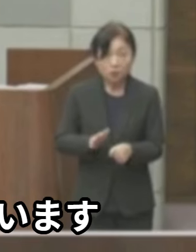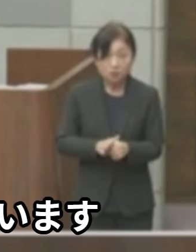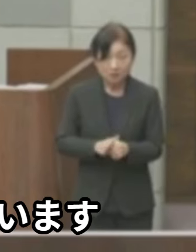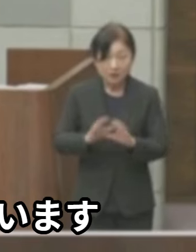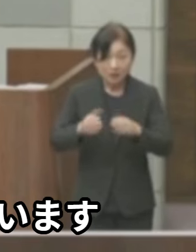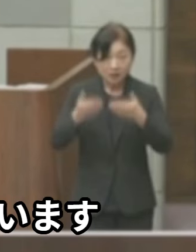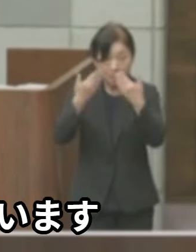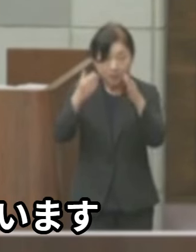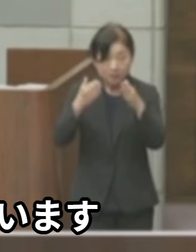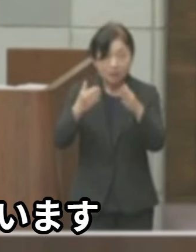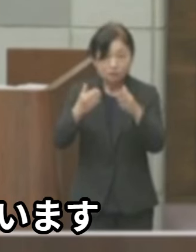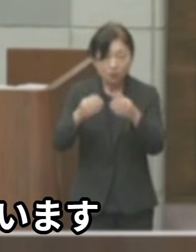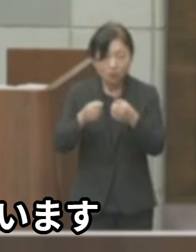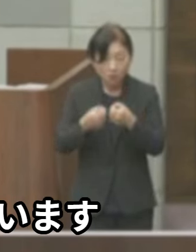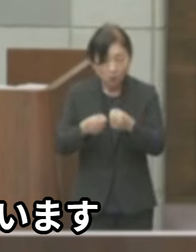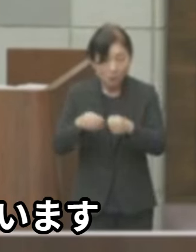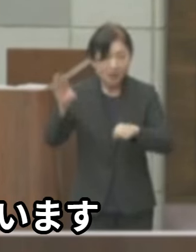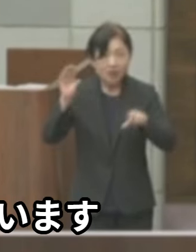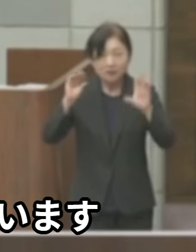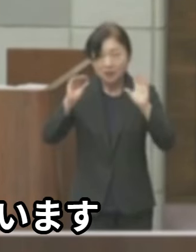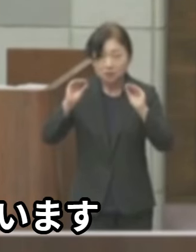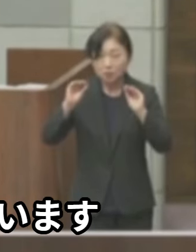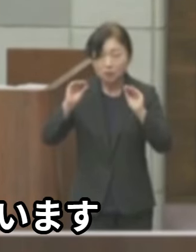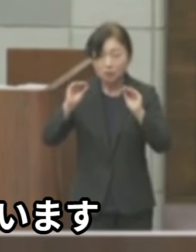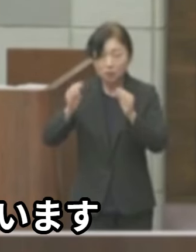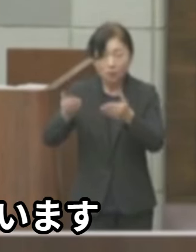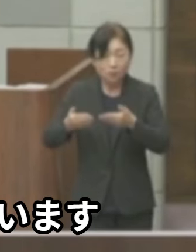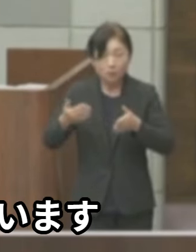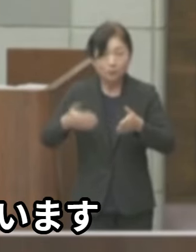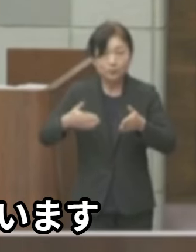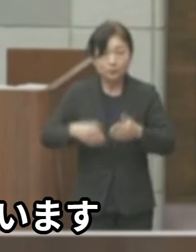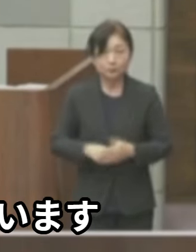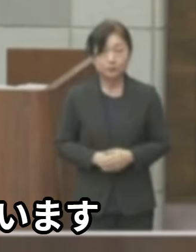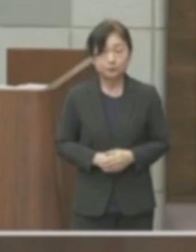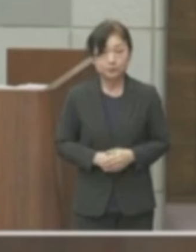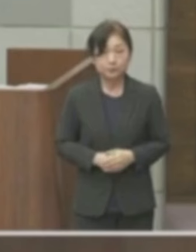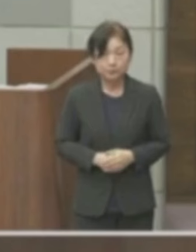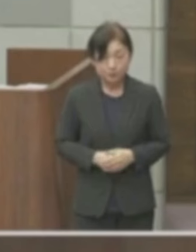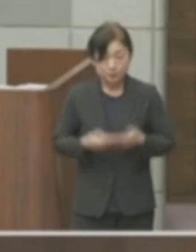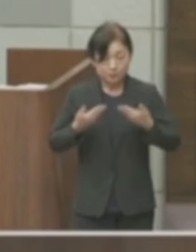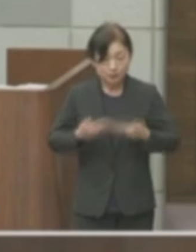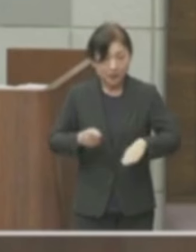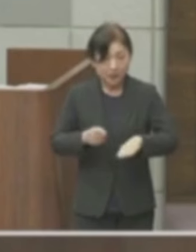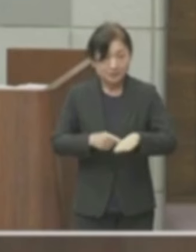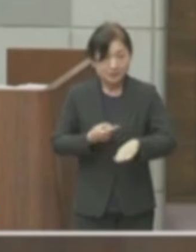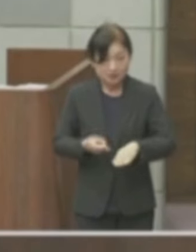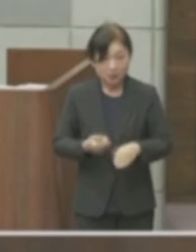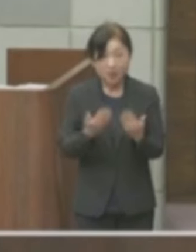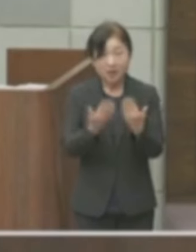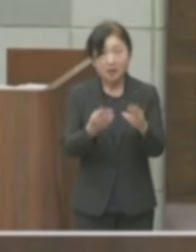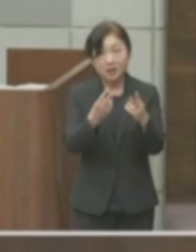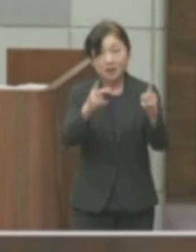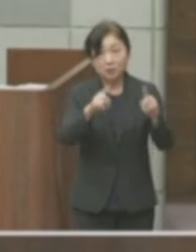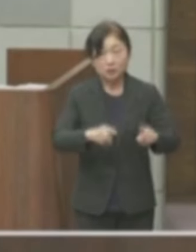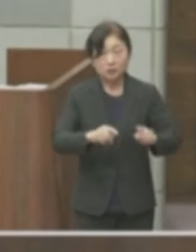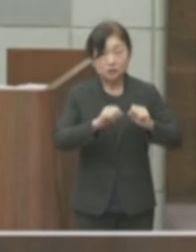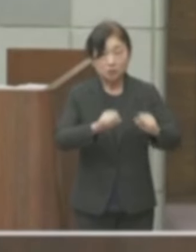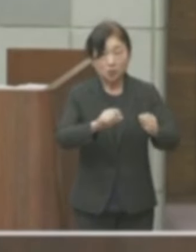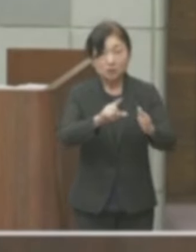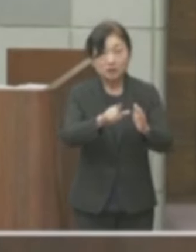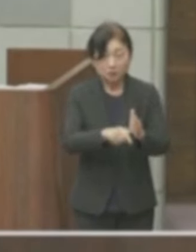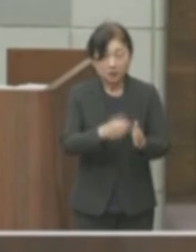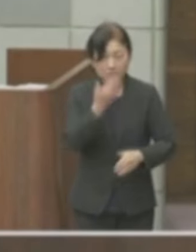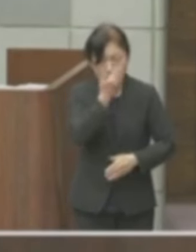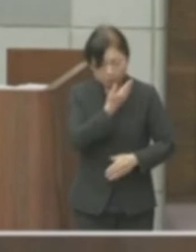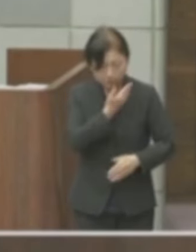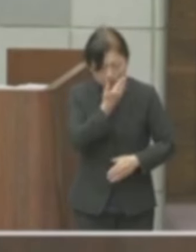博自体の詳細な情報がない状況にございます。安全性は学校行事を行う上で重